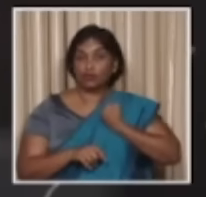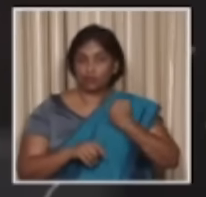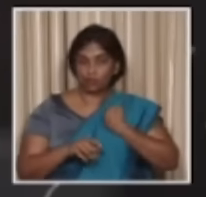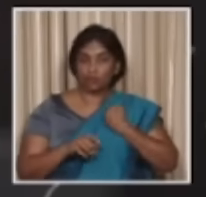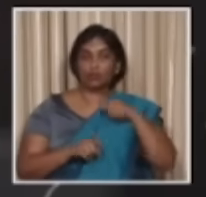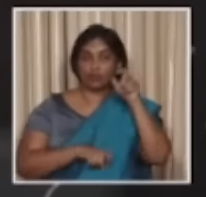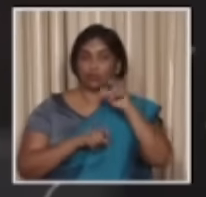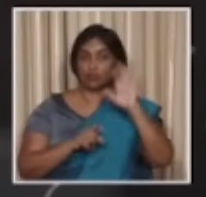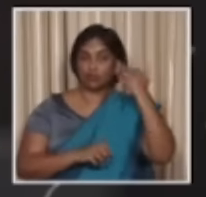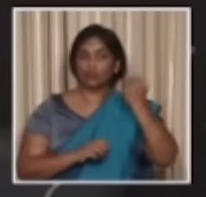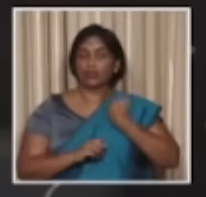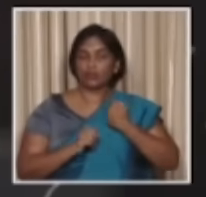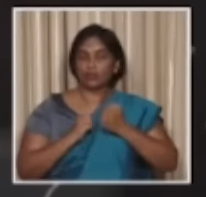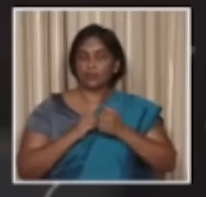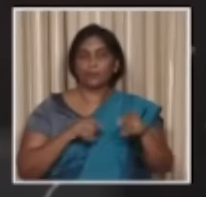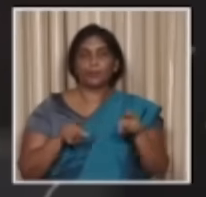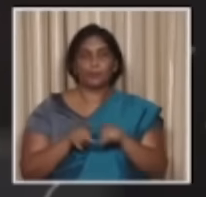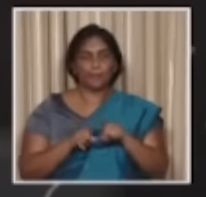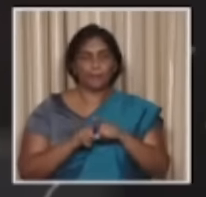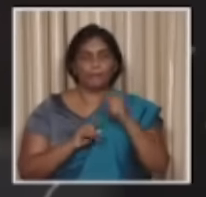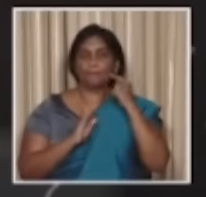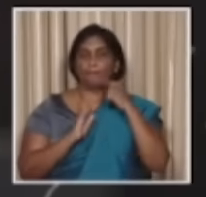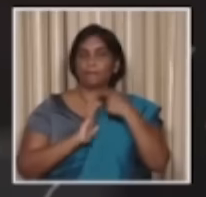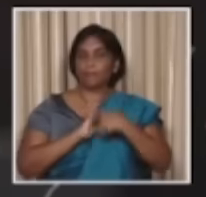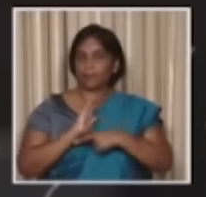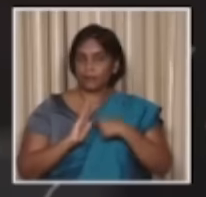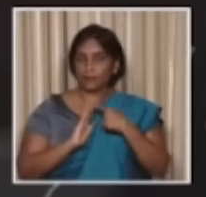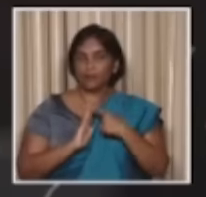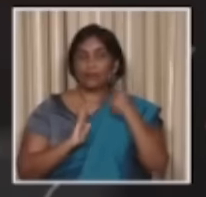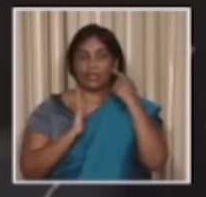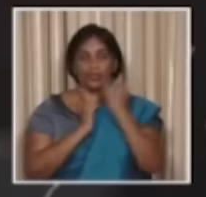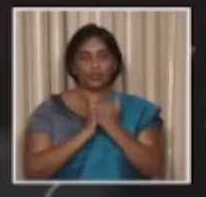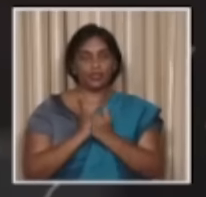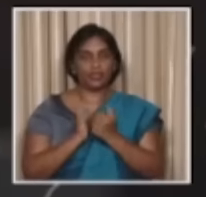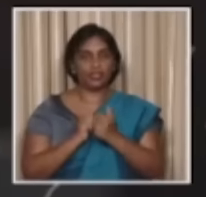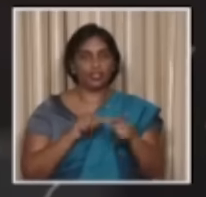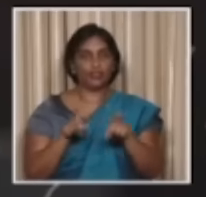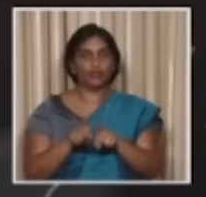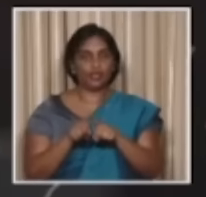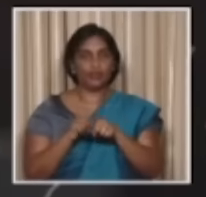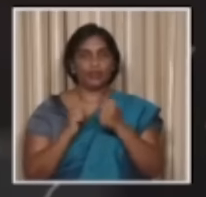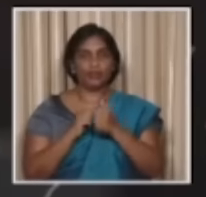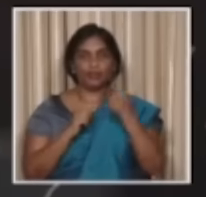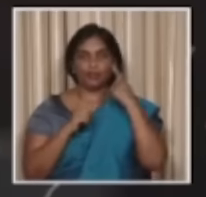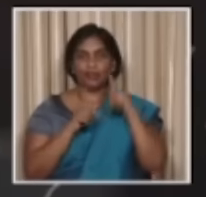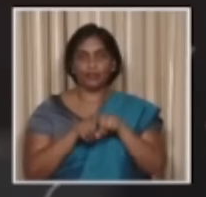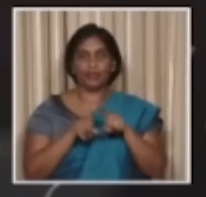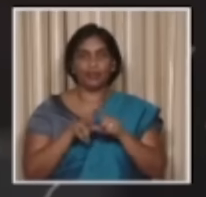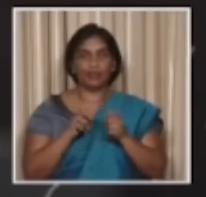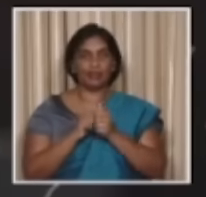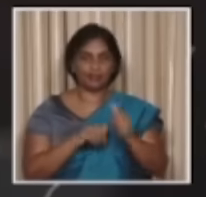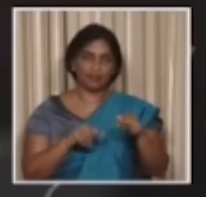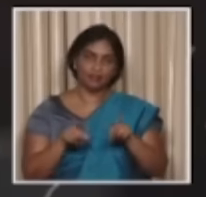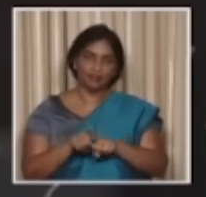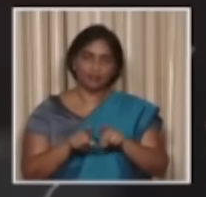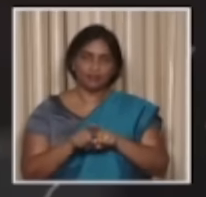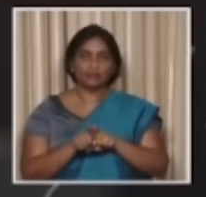රෝගී විශේෂඥවරු ලංකාවේ සුදුසු කල්වපු අයගෙන් ලංකාවේ ඉන්නවට වඩා ඒ කට්ටිය දැන් ඉන්නේ